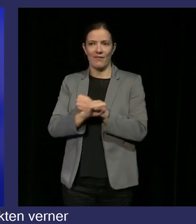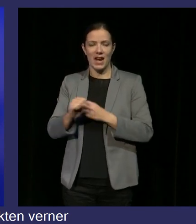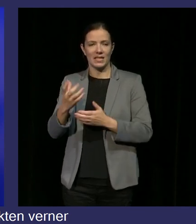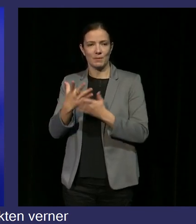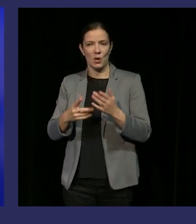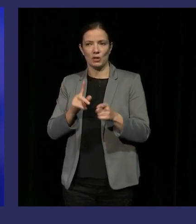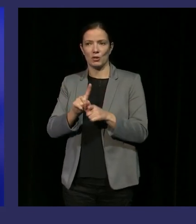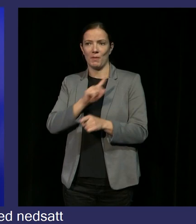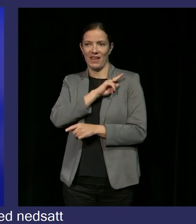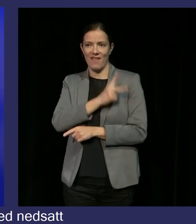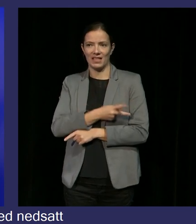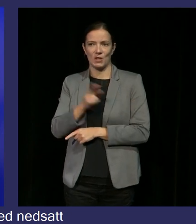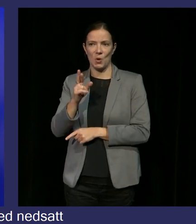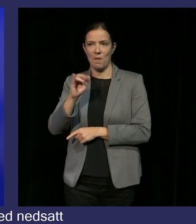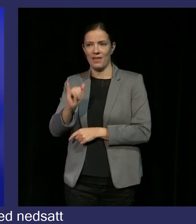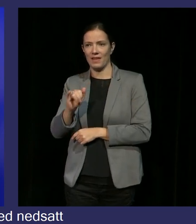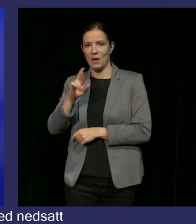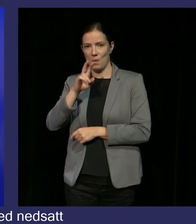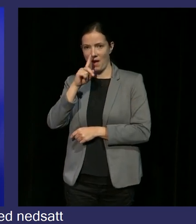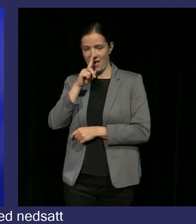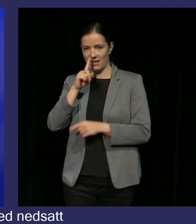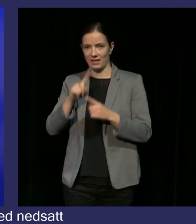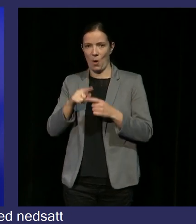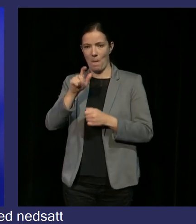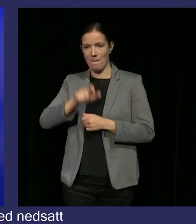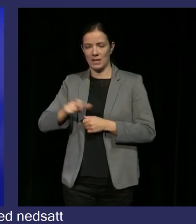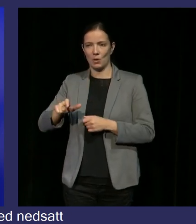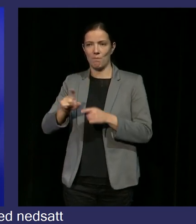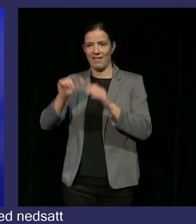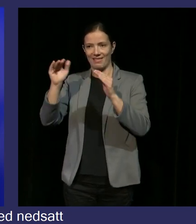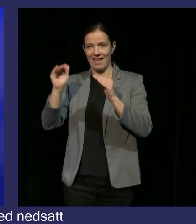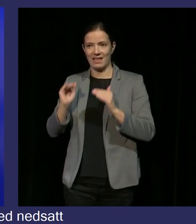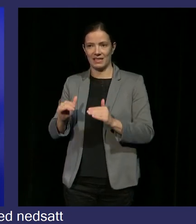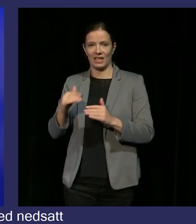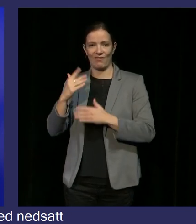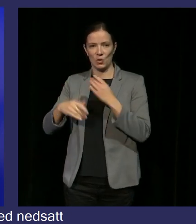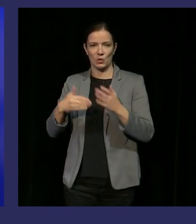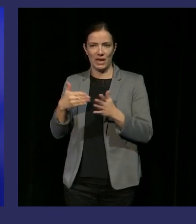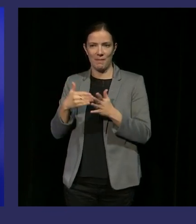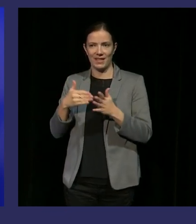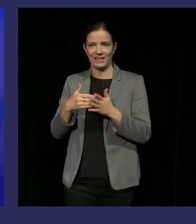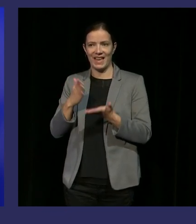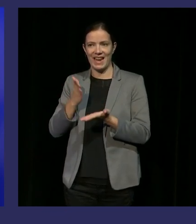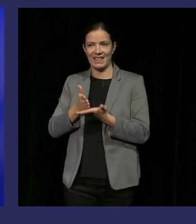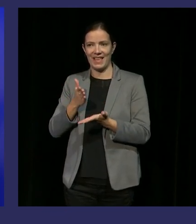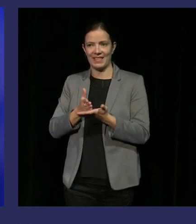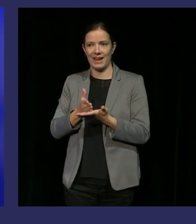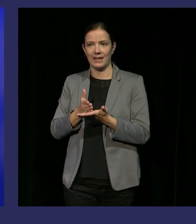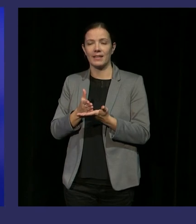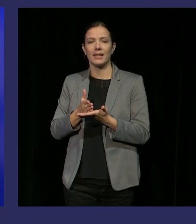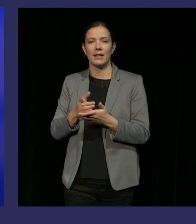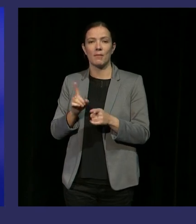og romanes, og konvensjonen om personer med nedsatt funksjonsevnes rettigheter gir blant annet